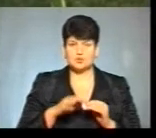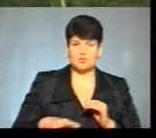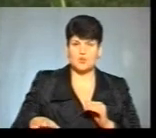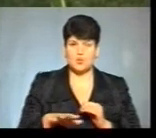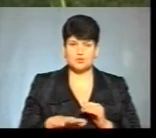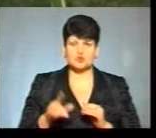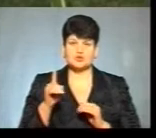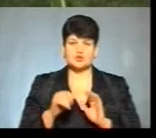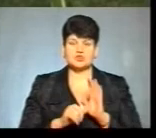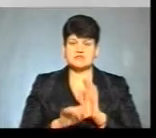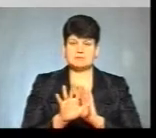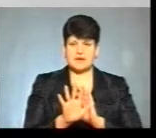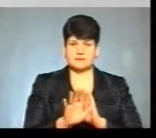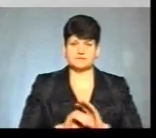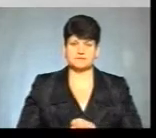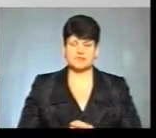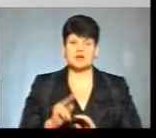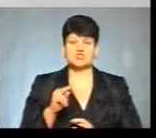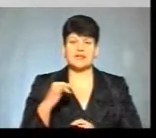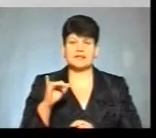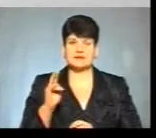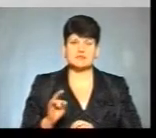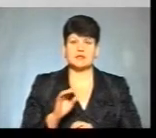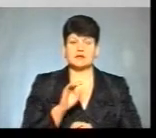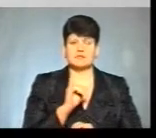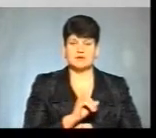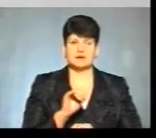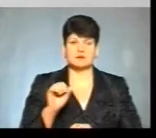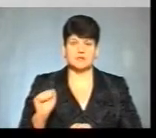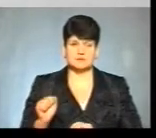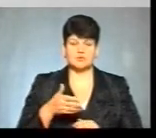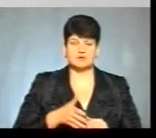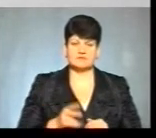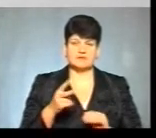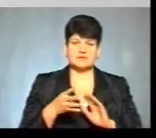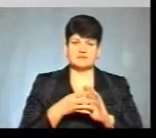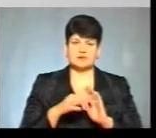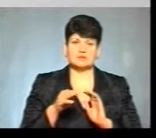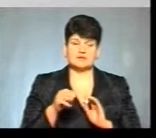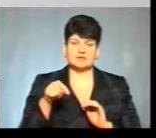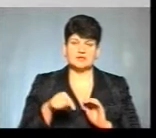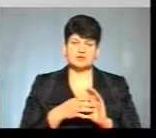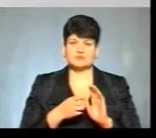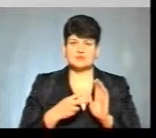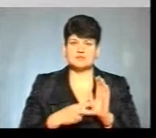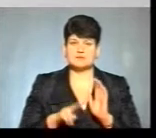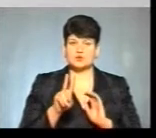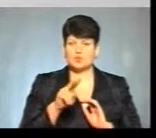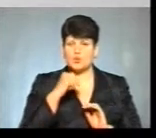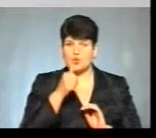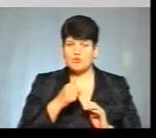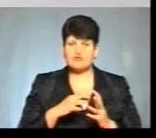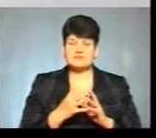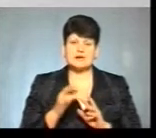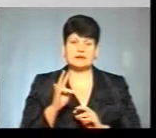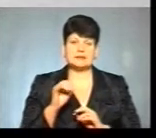номер 165. Чайківський Іван Адамович народився 29 травня 1972 року в селі